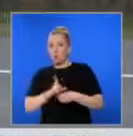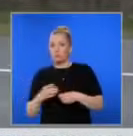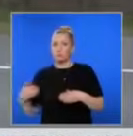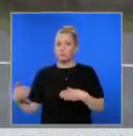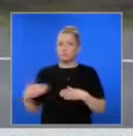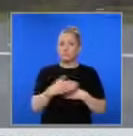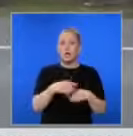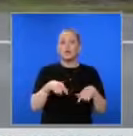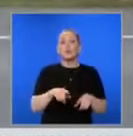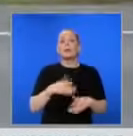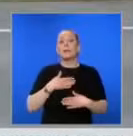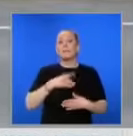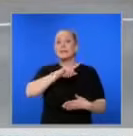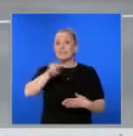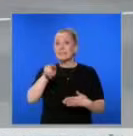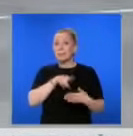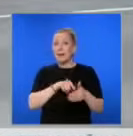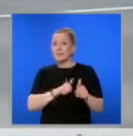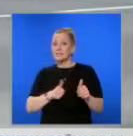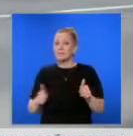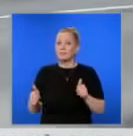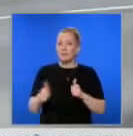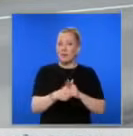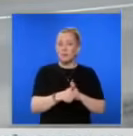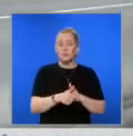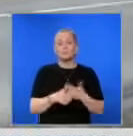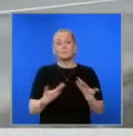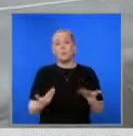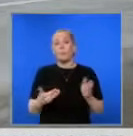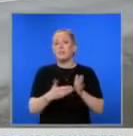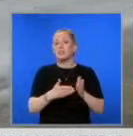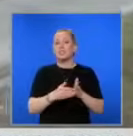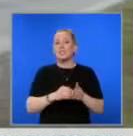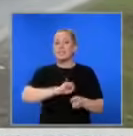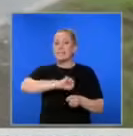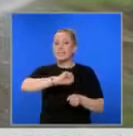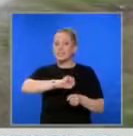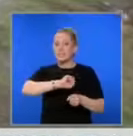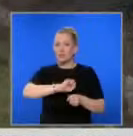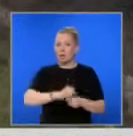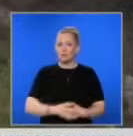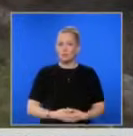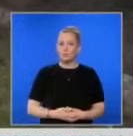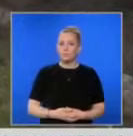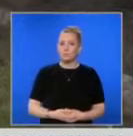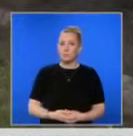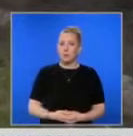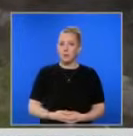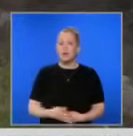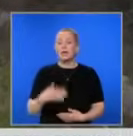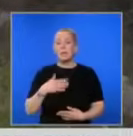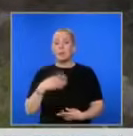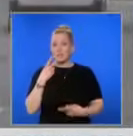тук е забранено. Високата скорост плюс неправилната маневра са сред вероятните причини за инцидента. От свидетели, които